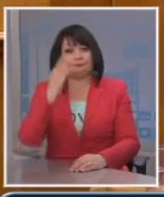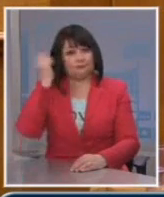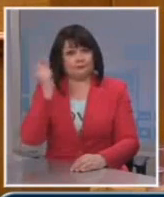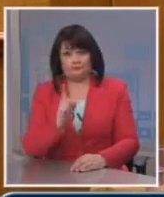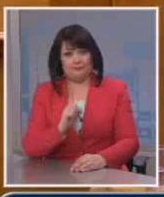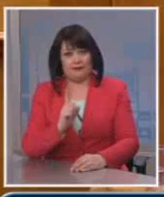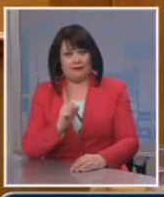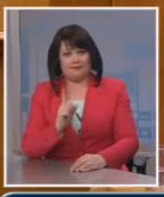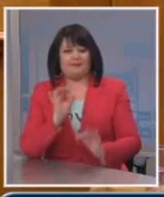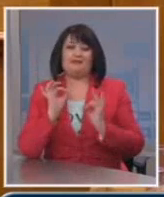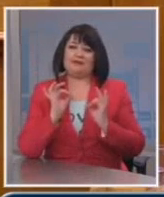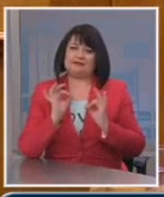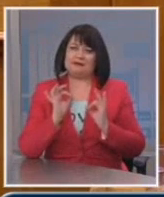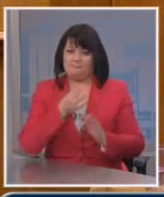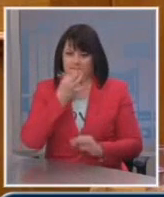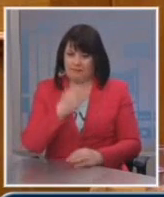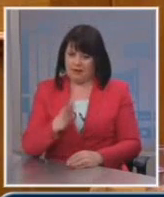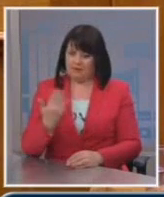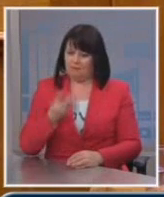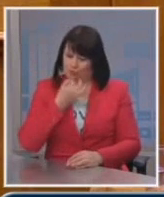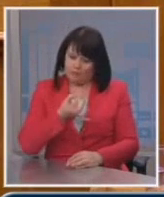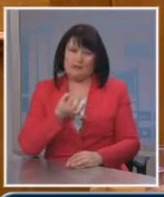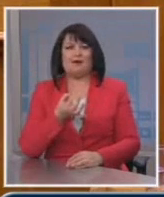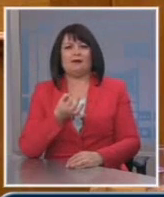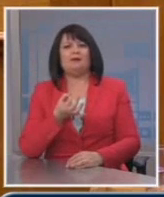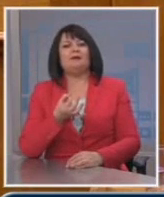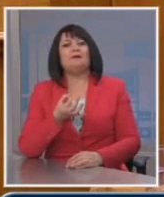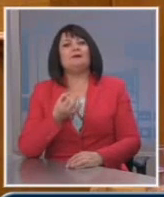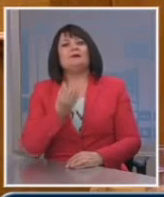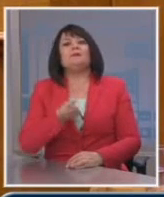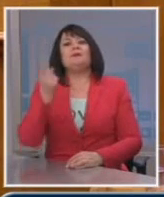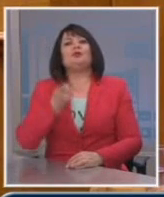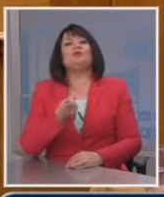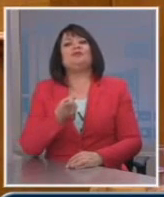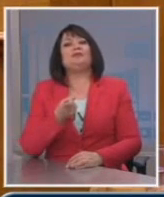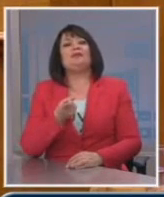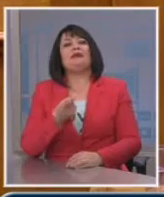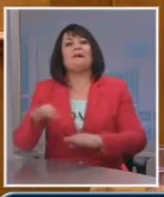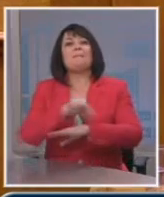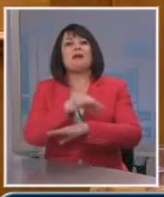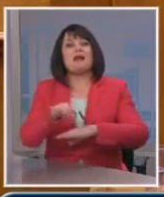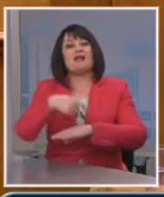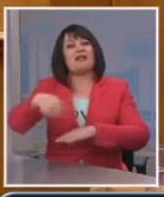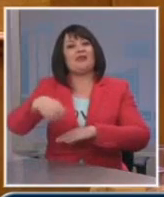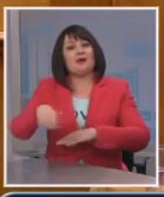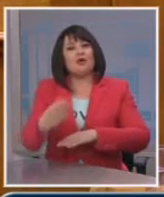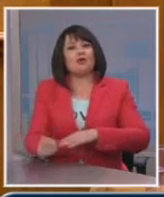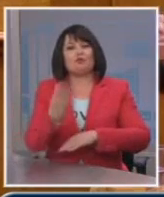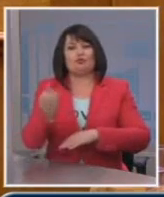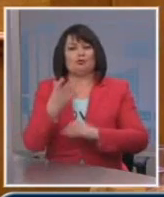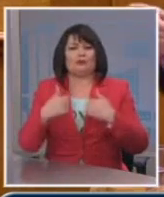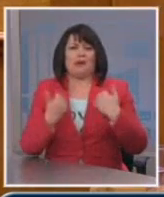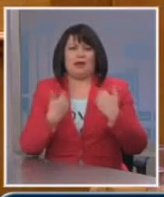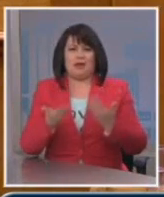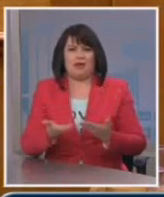βέβαια, αναφέρθηκα πριν, στη μεγάλη πλειοψηφία των συναδέλφων μου νέων μηχανικών, δικηγόρων, που πολλές